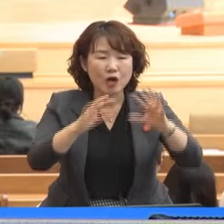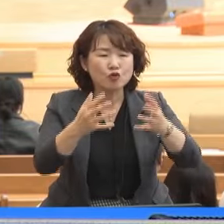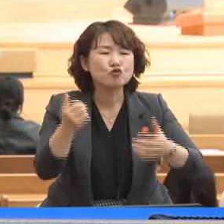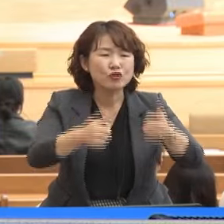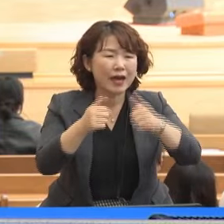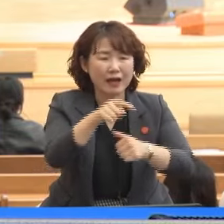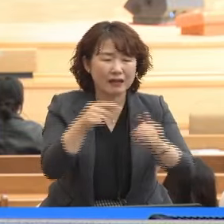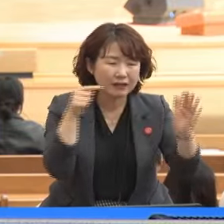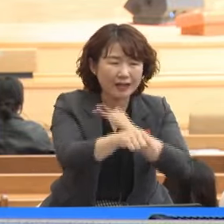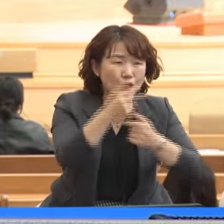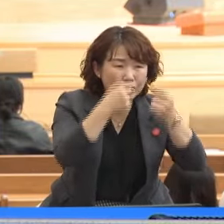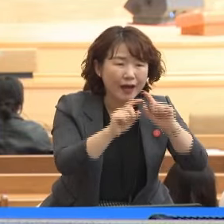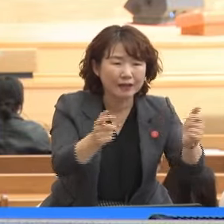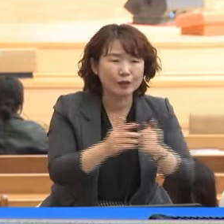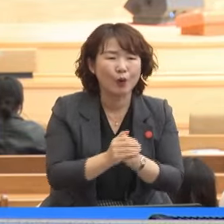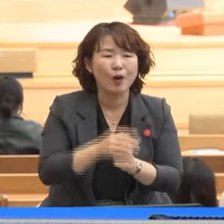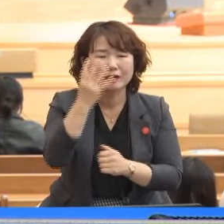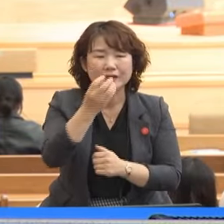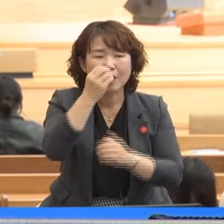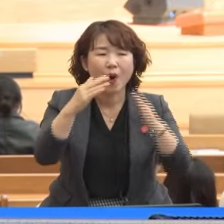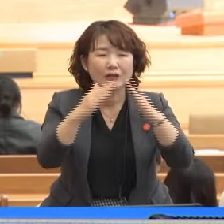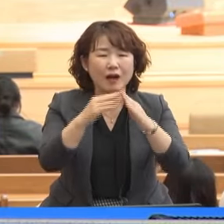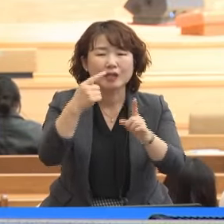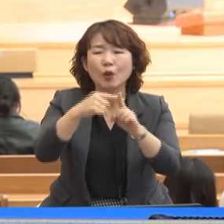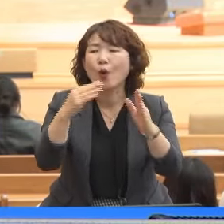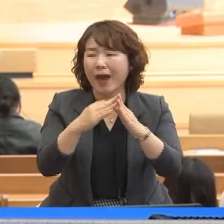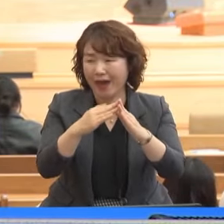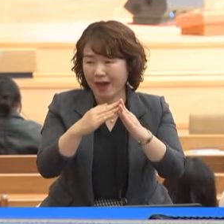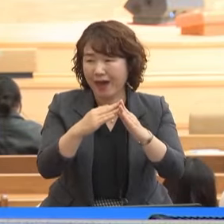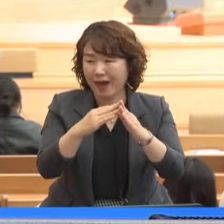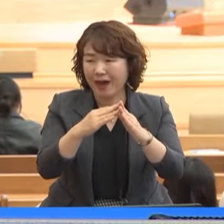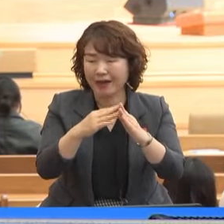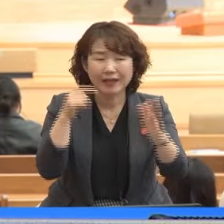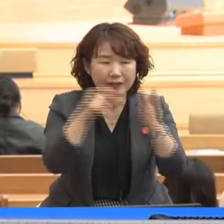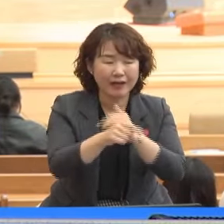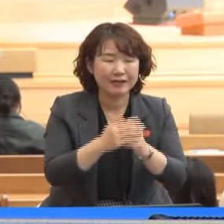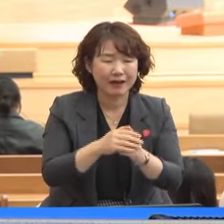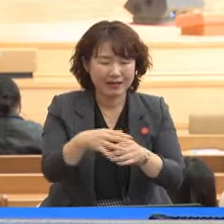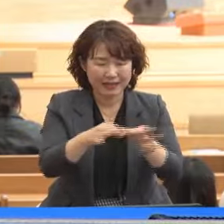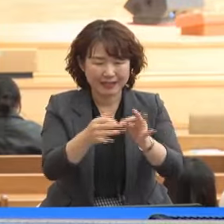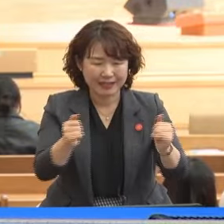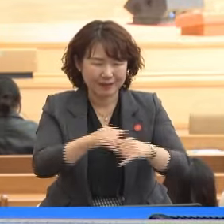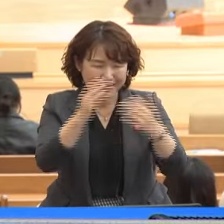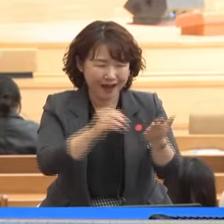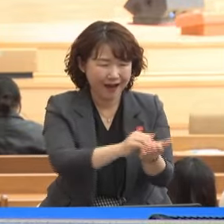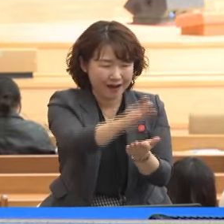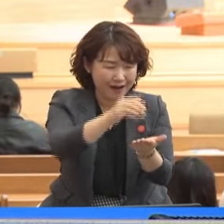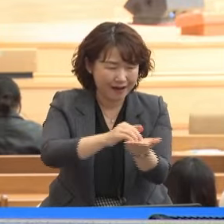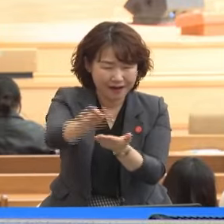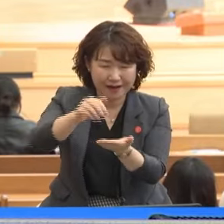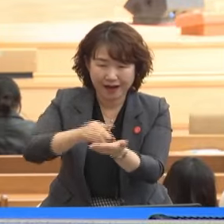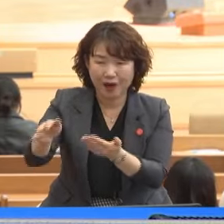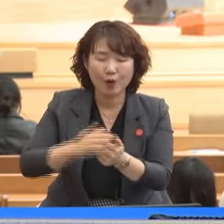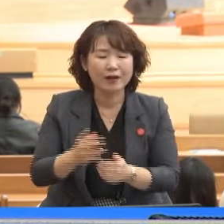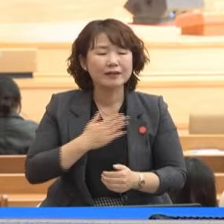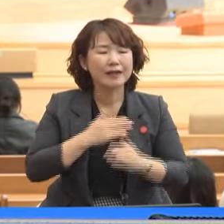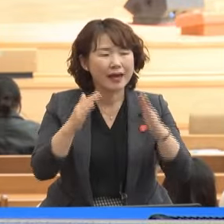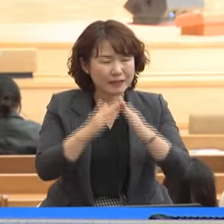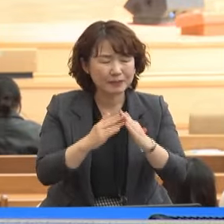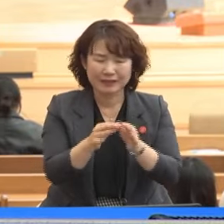한 게 아니에요. 성전에 가셨어요. 그래서 장사꾼들을 다 내어 쫓고는 내 집은